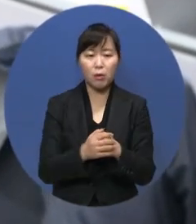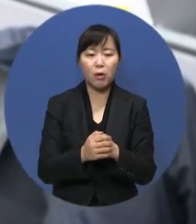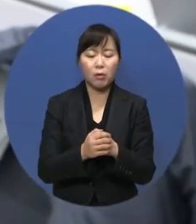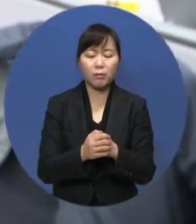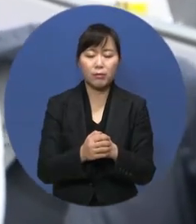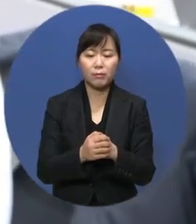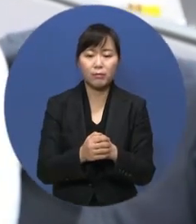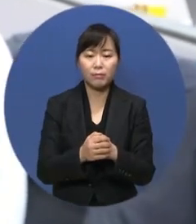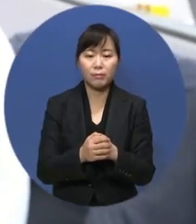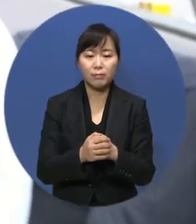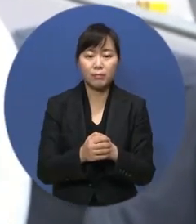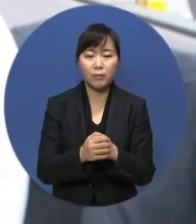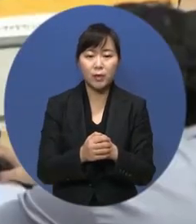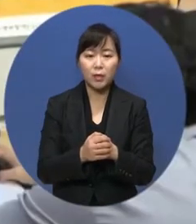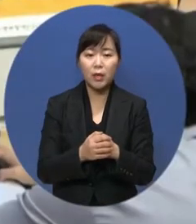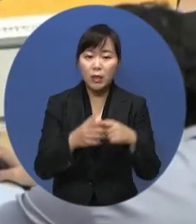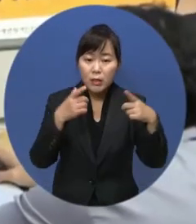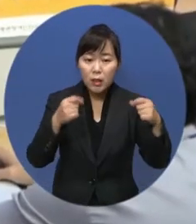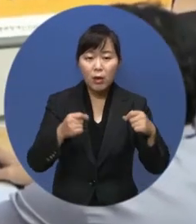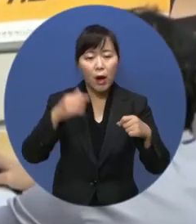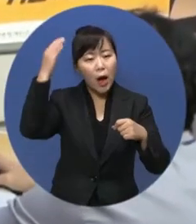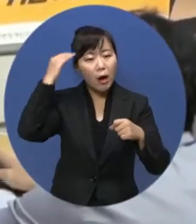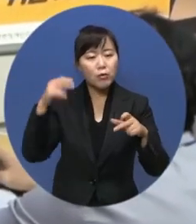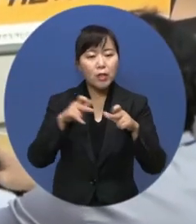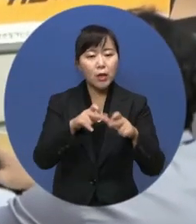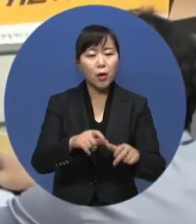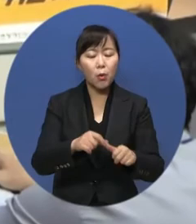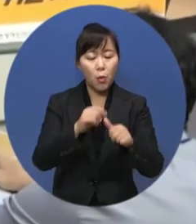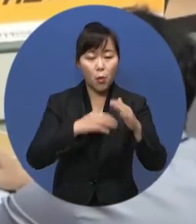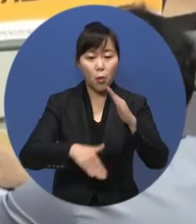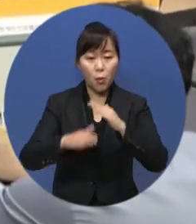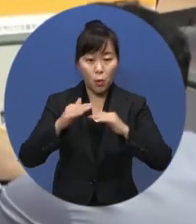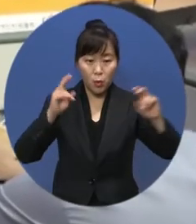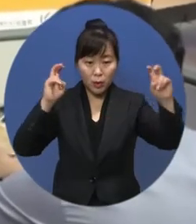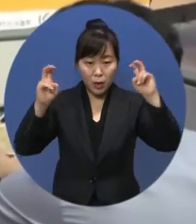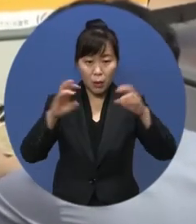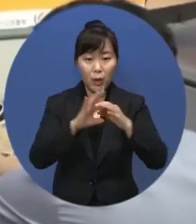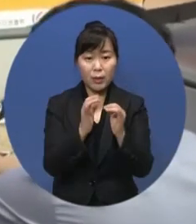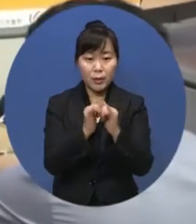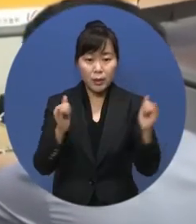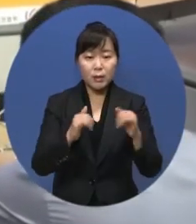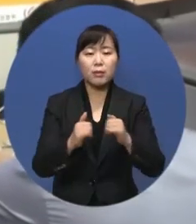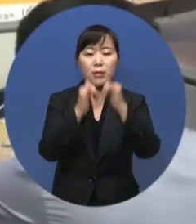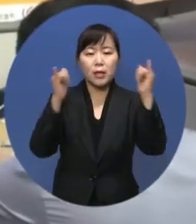한국주택공사 등입니다. 이에 대해 한국장애인고용공단 관계자는